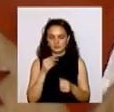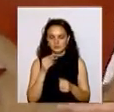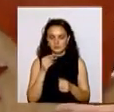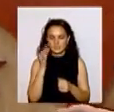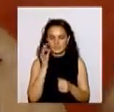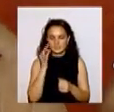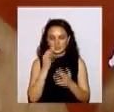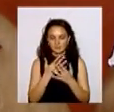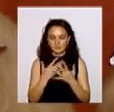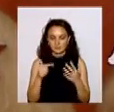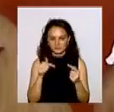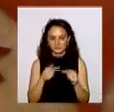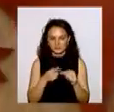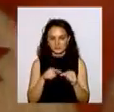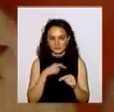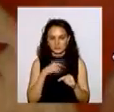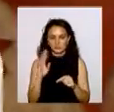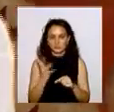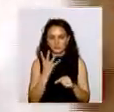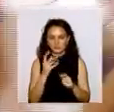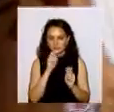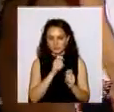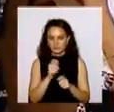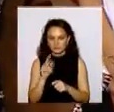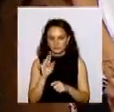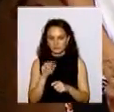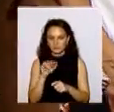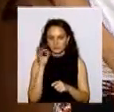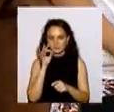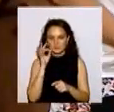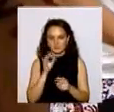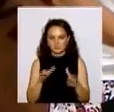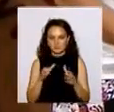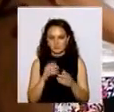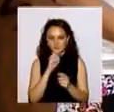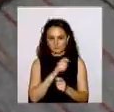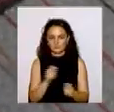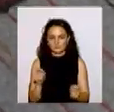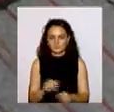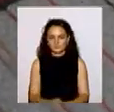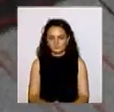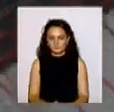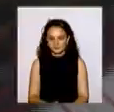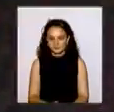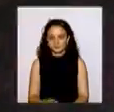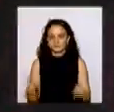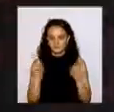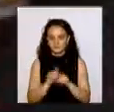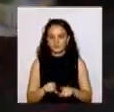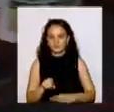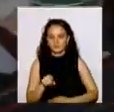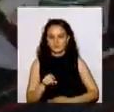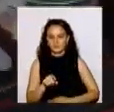კომპანია და 4-ვე მონაწილეს გასაჭირებთ ჩვენი წვენების ნაკრები. და ასევე